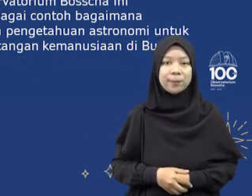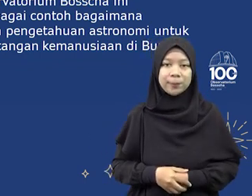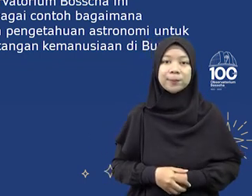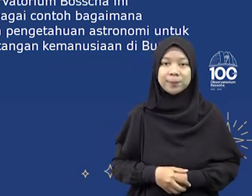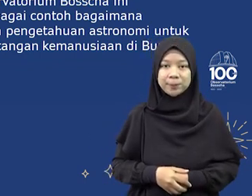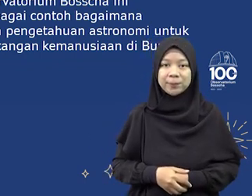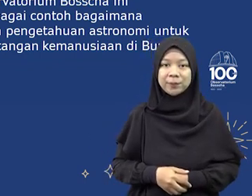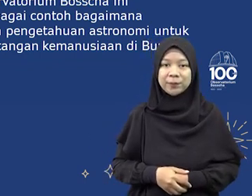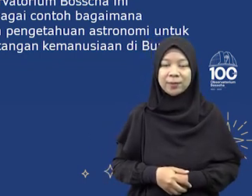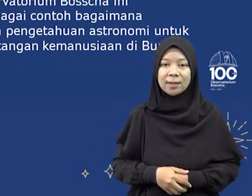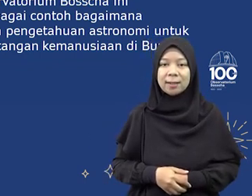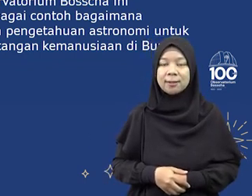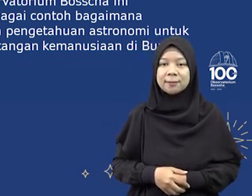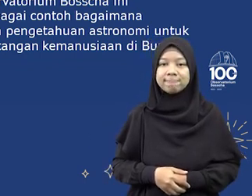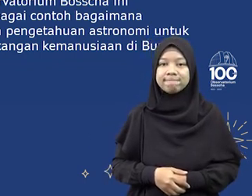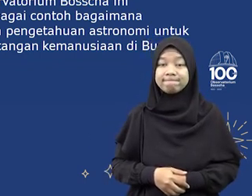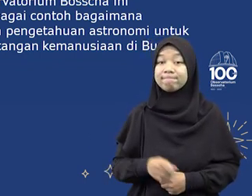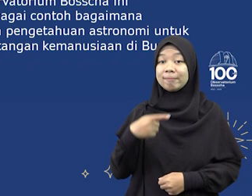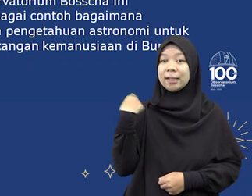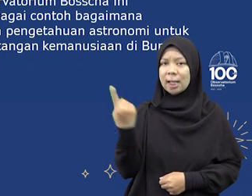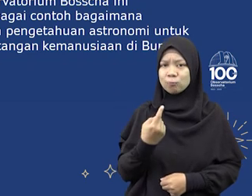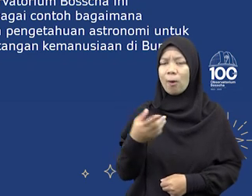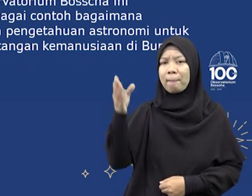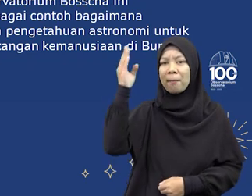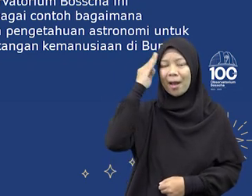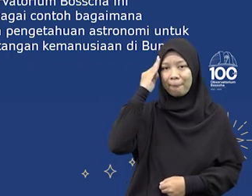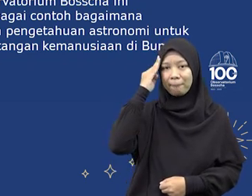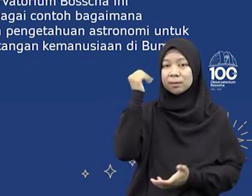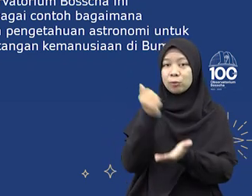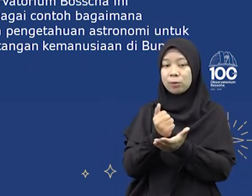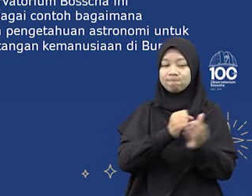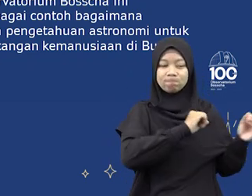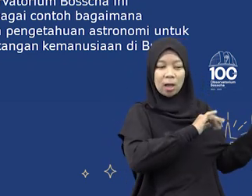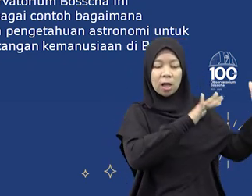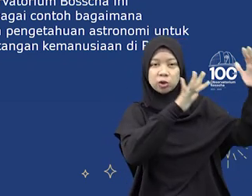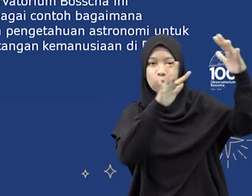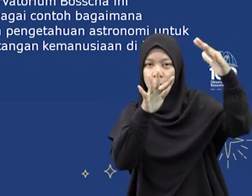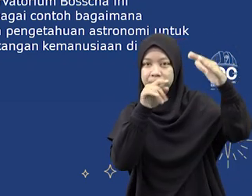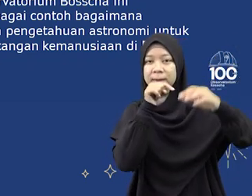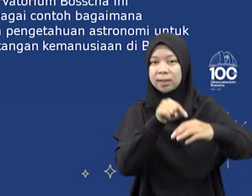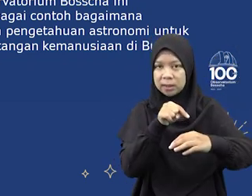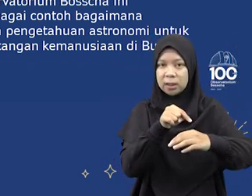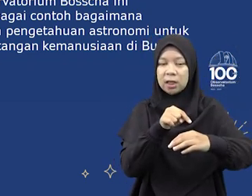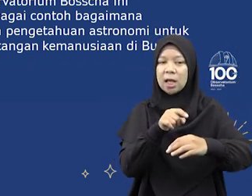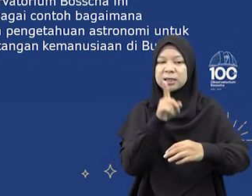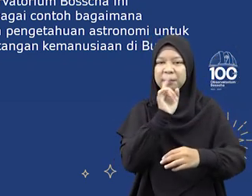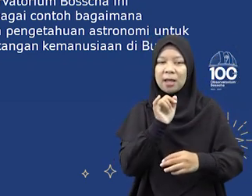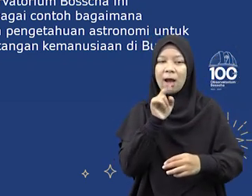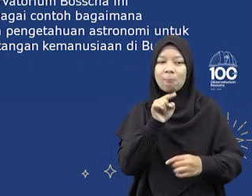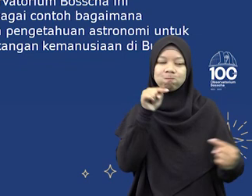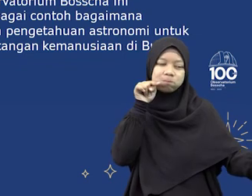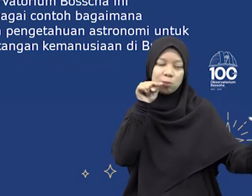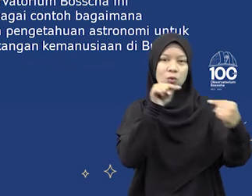jadi kita semua tentu paham Astronomi adalah cabang sains yang mempertemukan berbagai